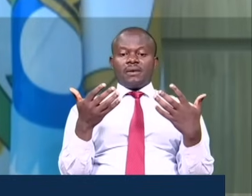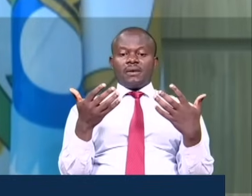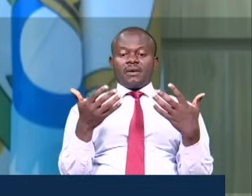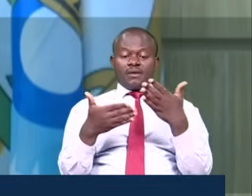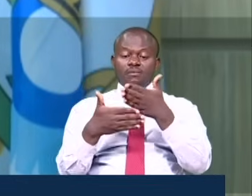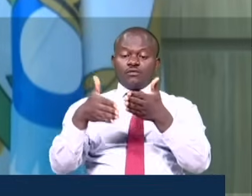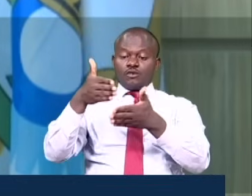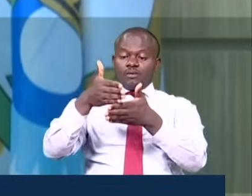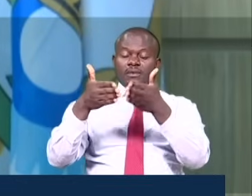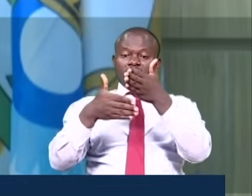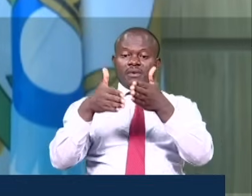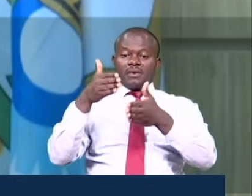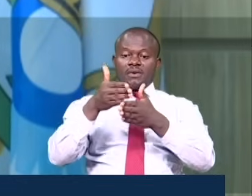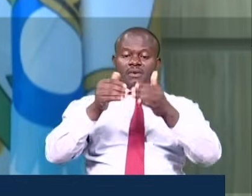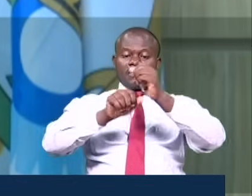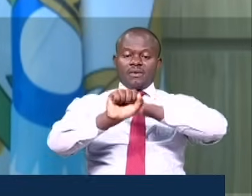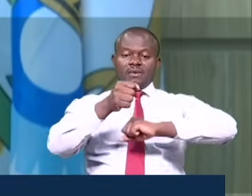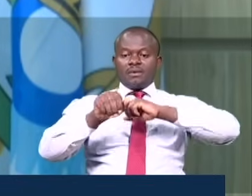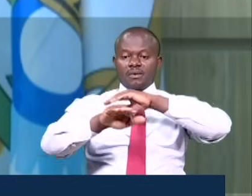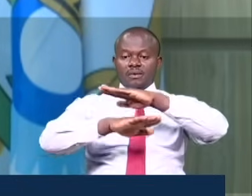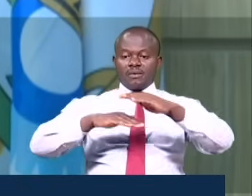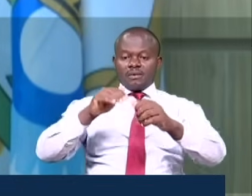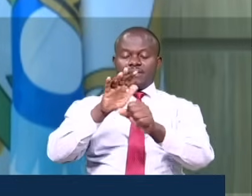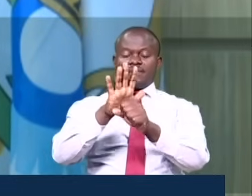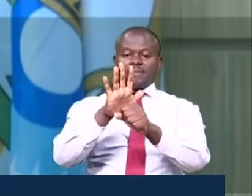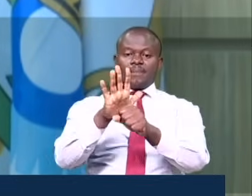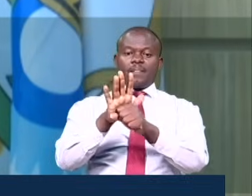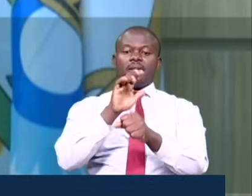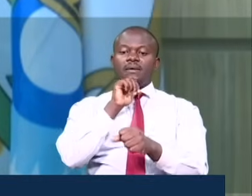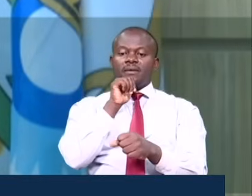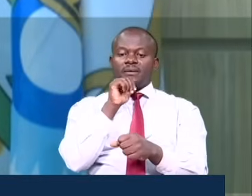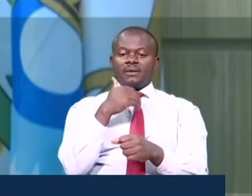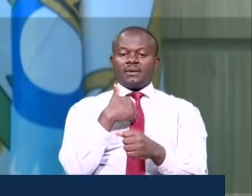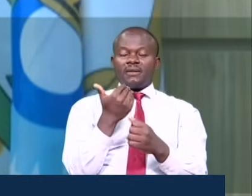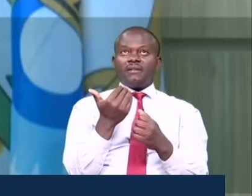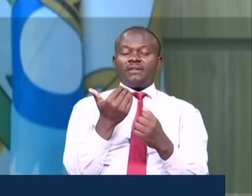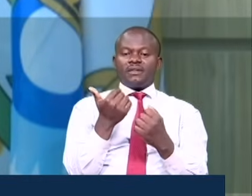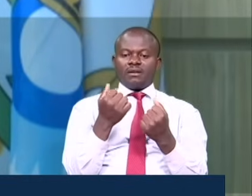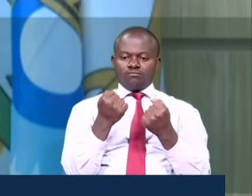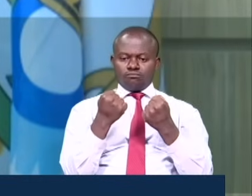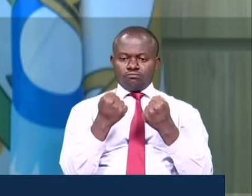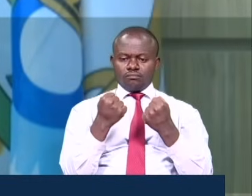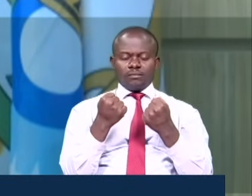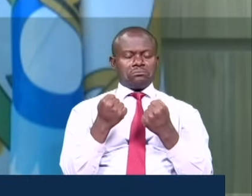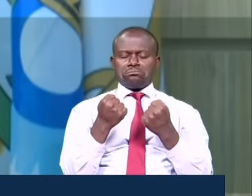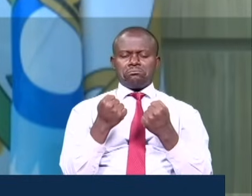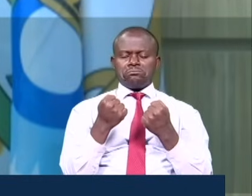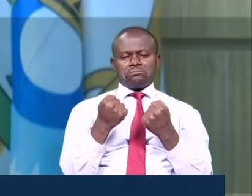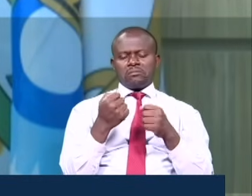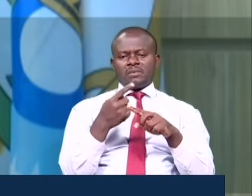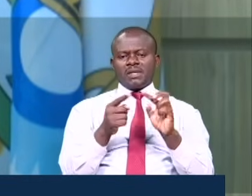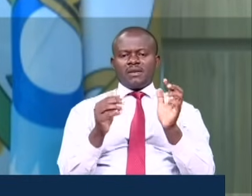imyubakire y'ibikorwa remezo cyane cyane bidafite ubudahangarwa,